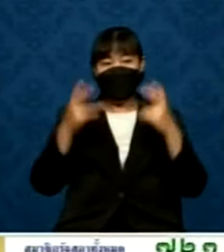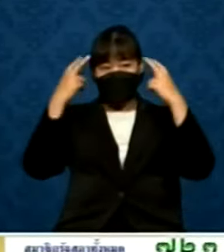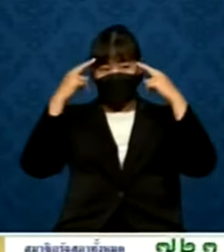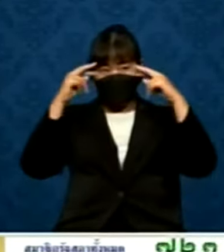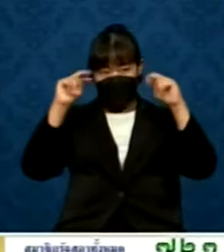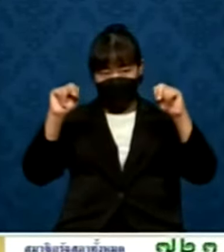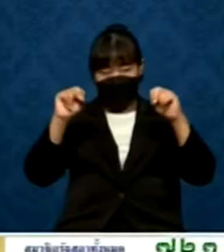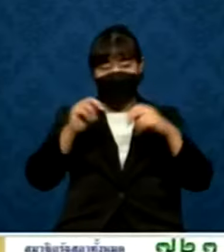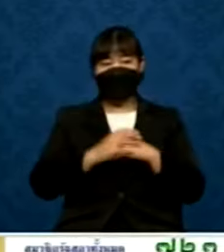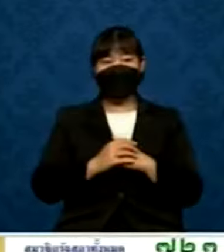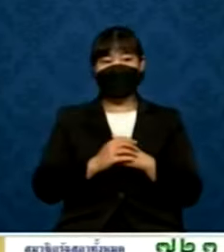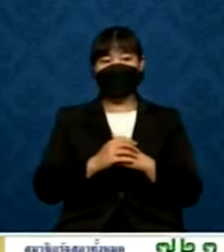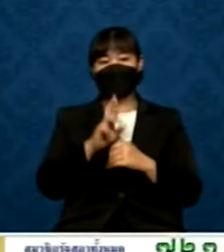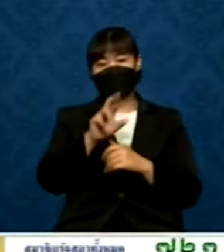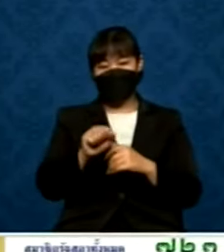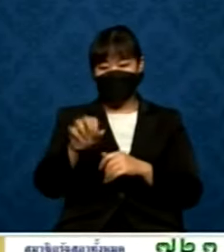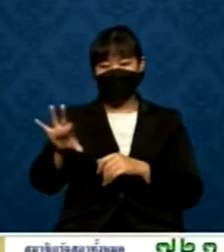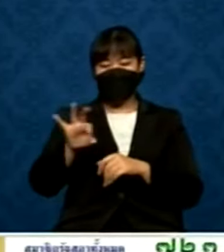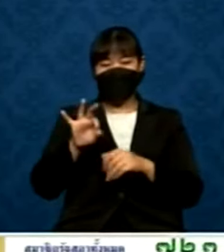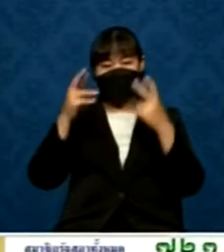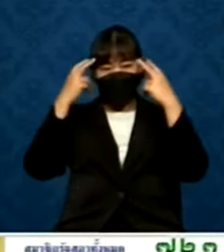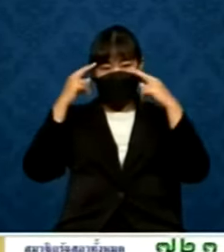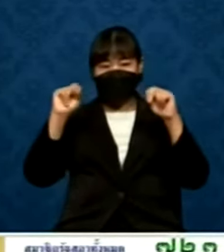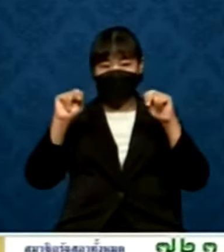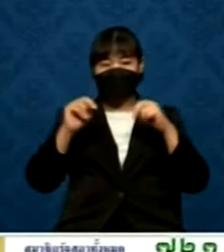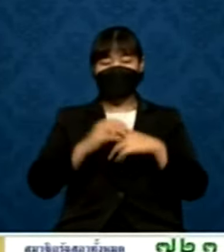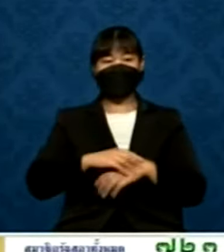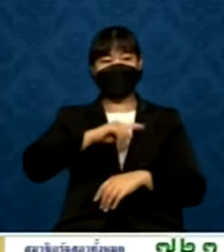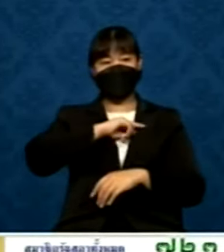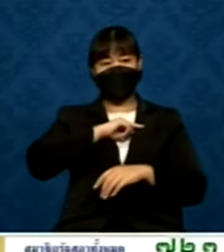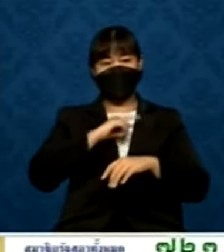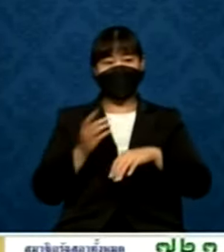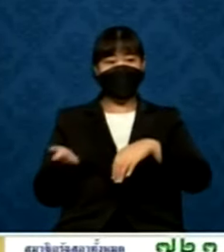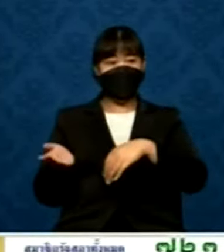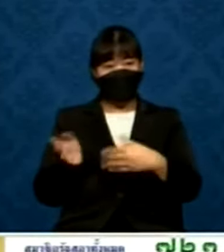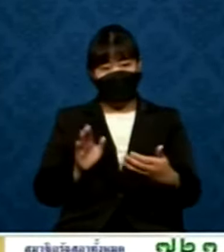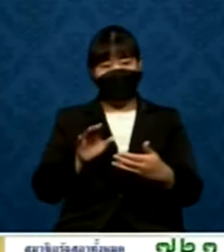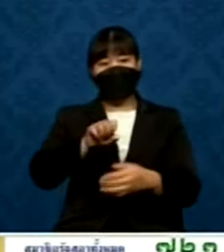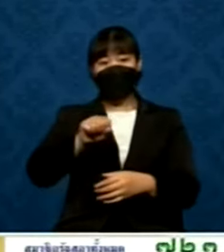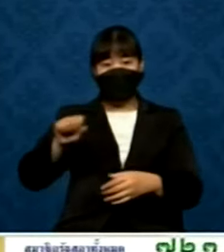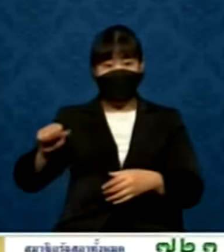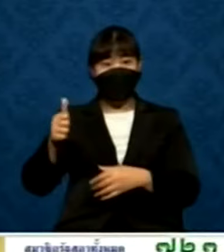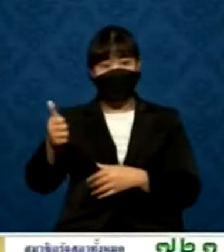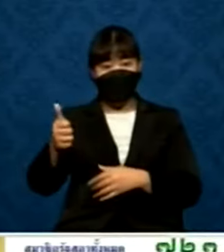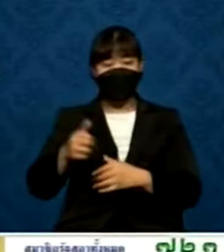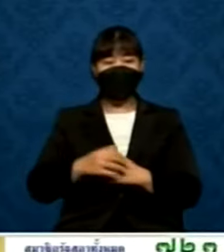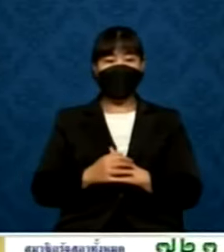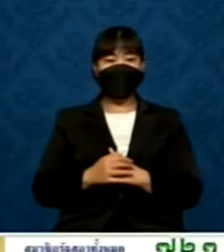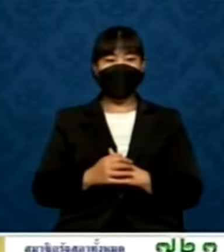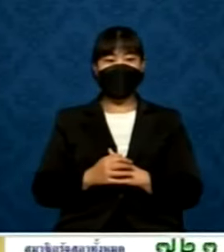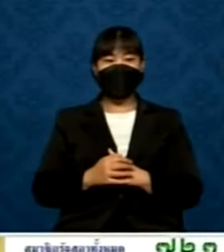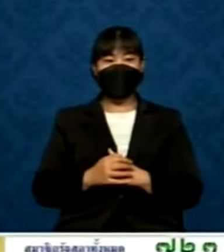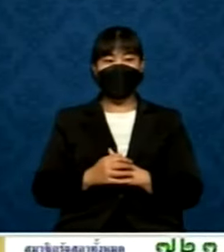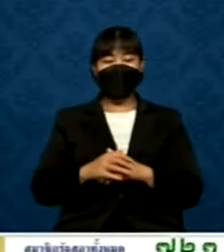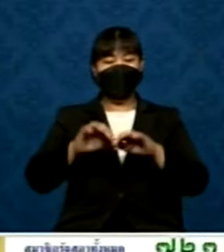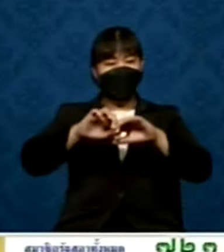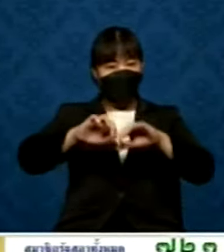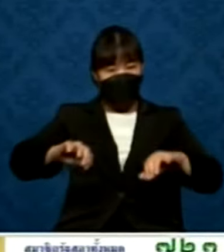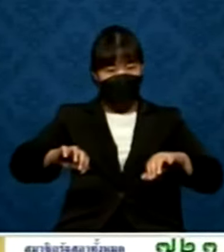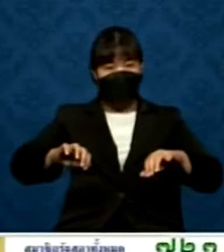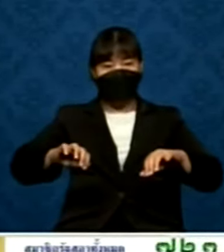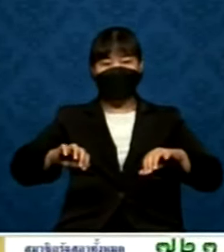ความเห็นชอบของสภาเช่นเดียวกันนายกรัฐมนตรีก็มีอำนาจยุบสภาผู้แทนราษฎรนะครับดังนั้นคำว่าแบ่งแยกอำนาจมันไม่ได้หมายความว่าแ